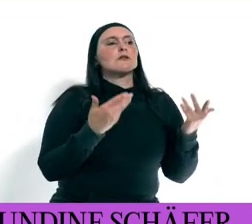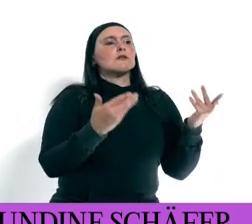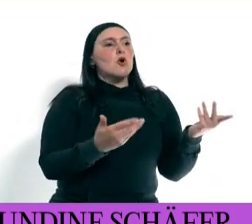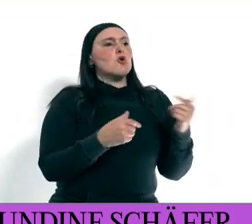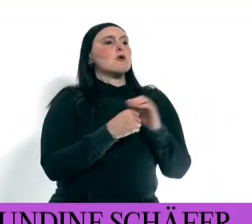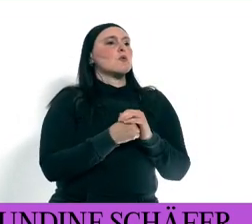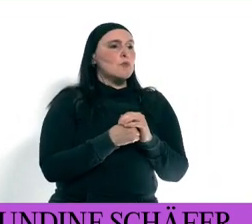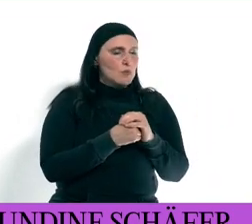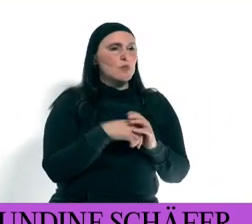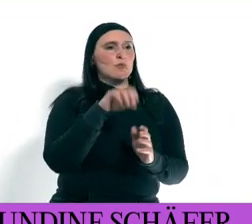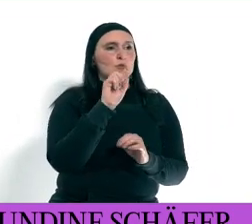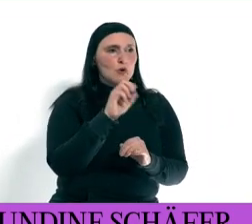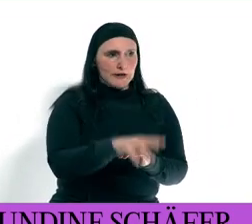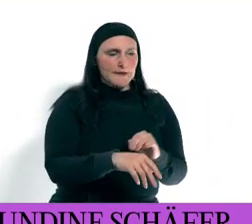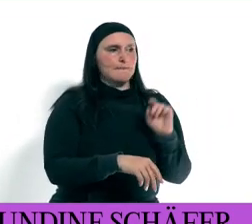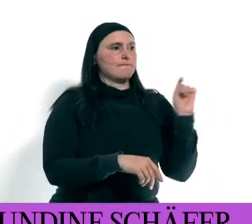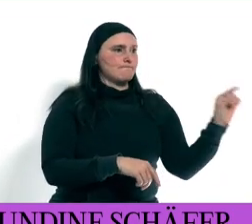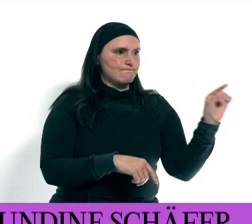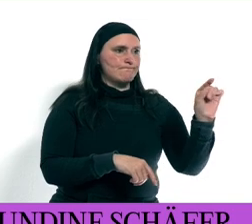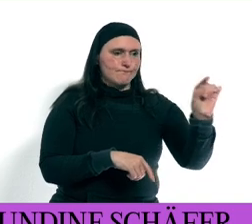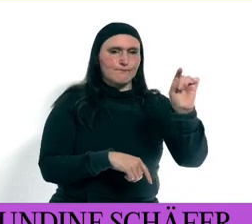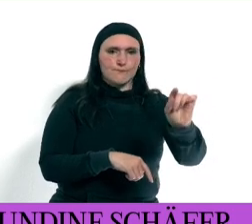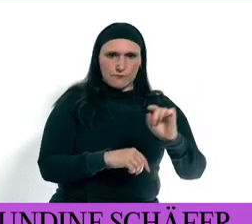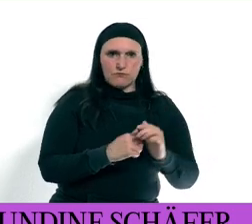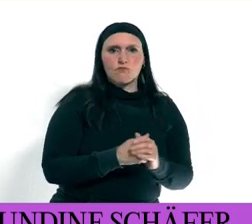ausgeben. Wir